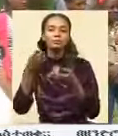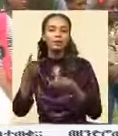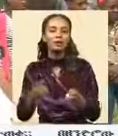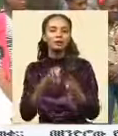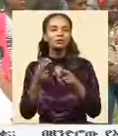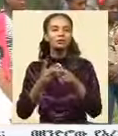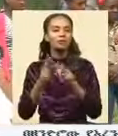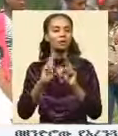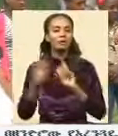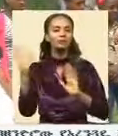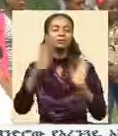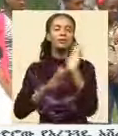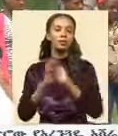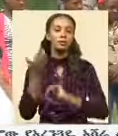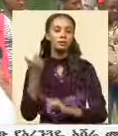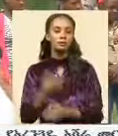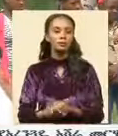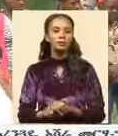በጣም እንቸገራለን።